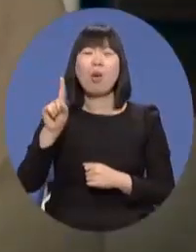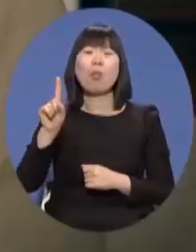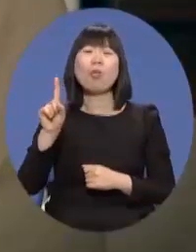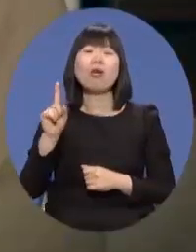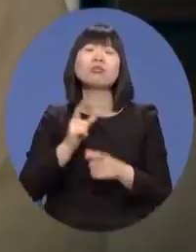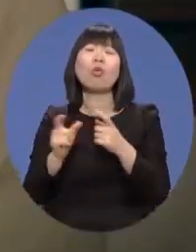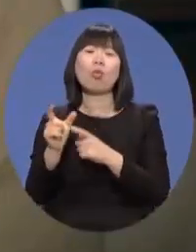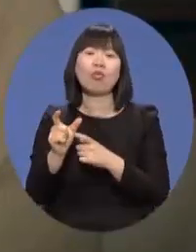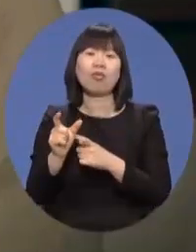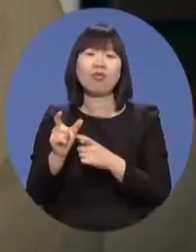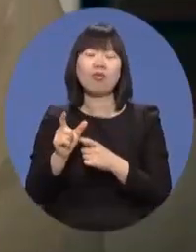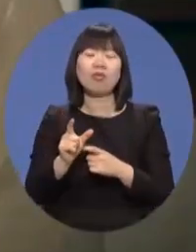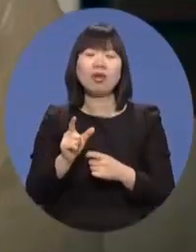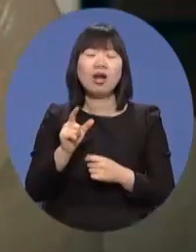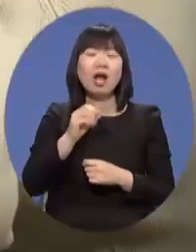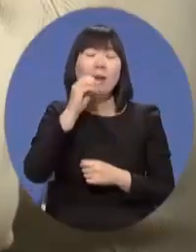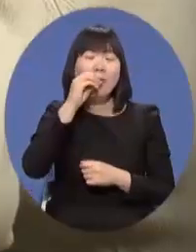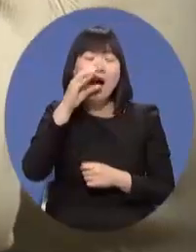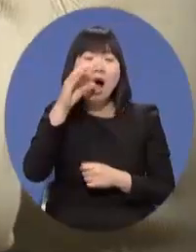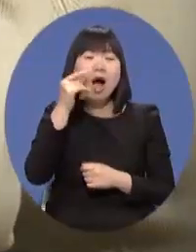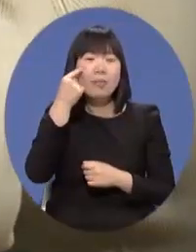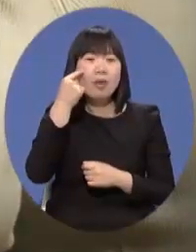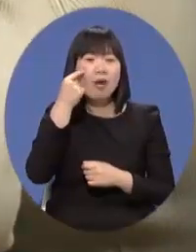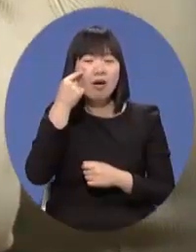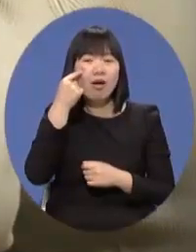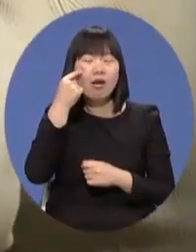먹자. 아. 아.